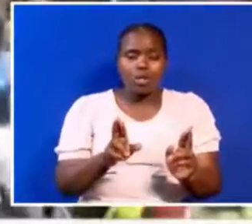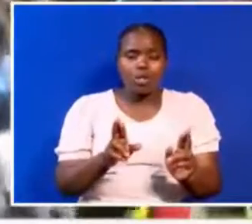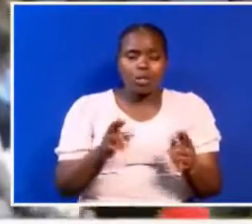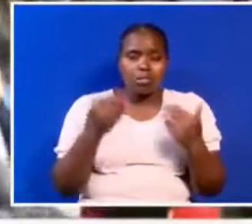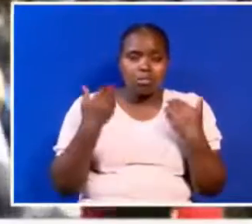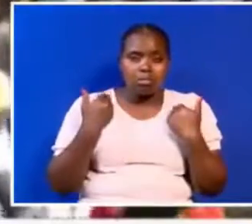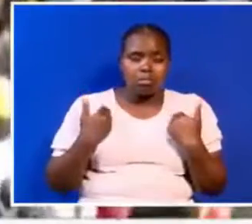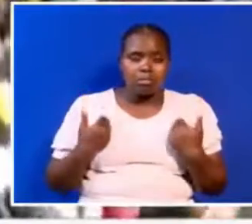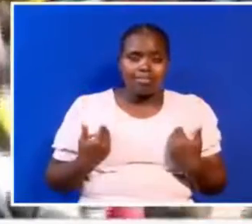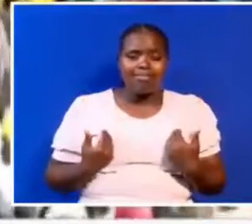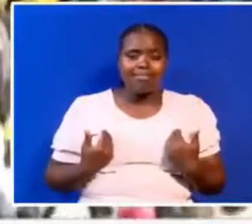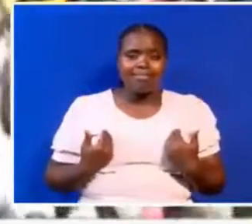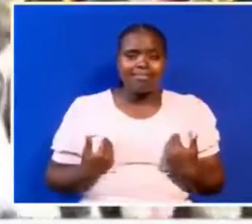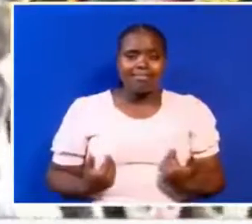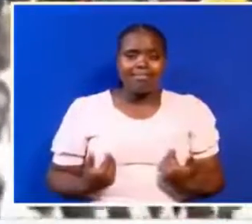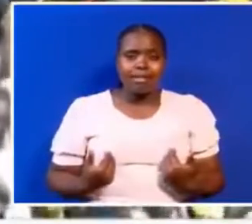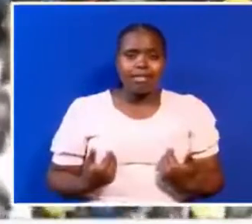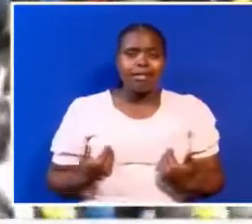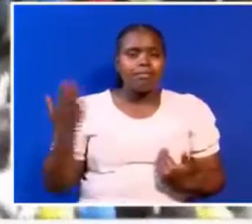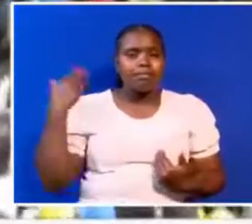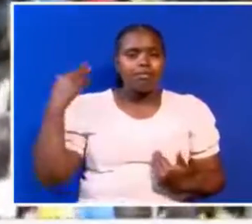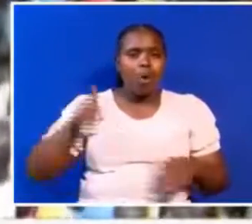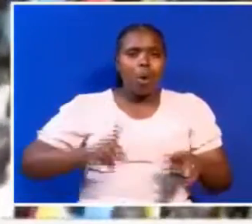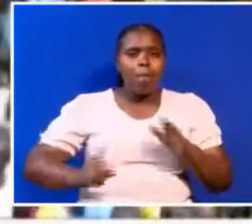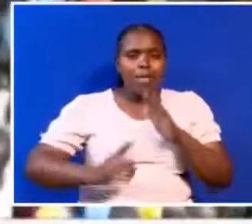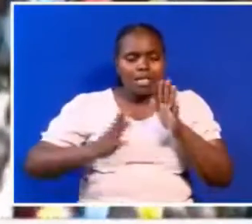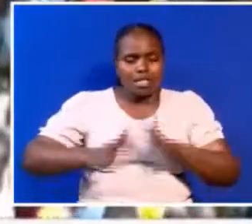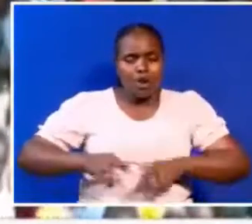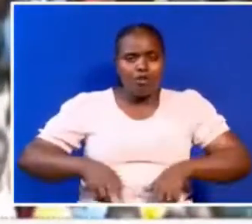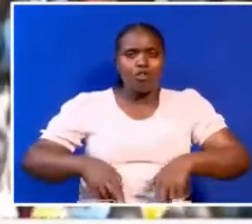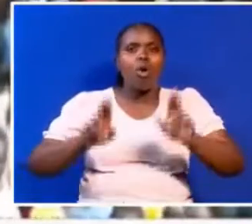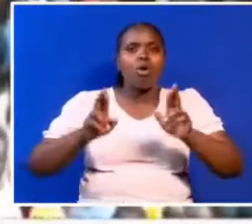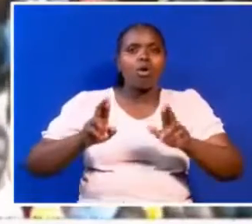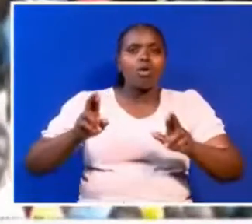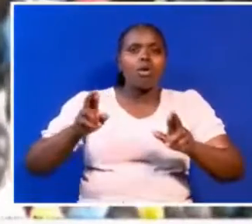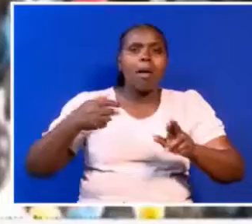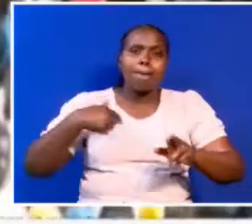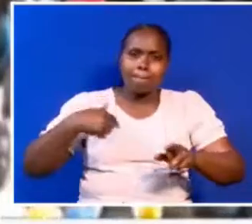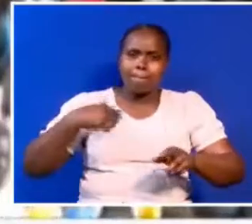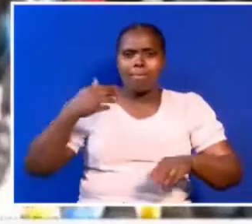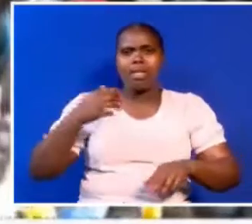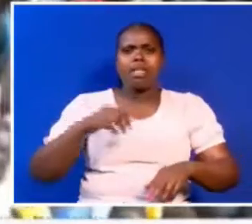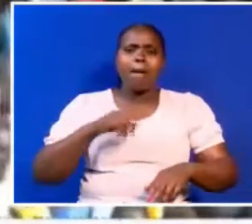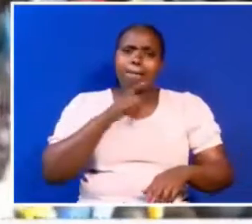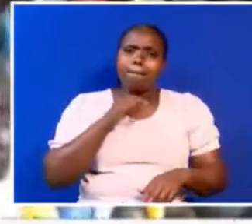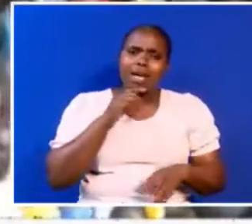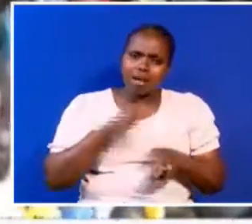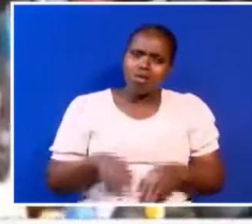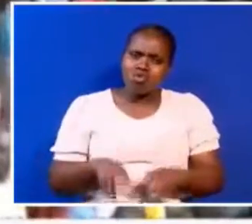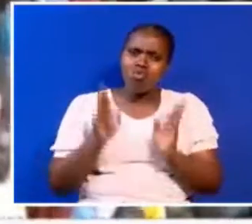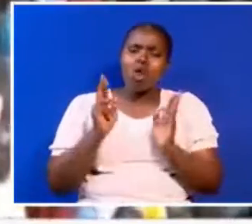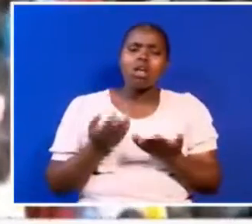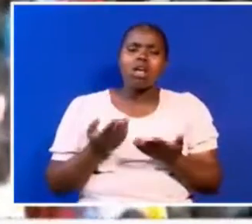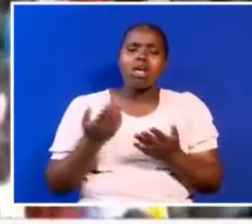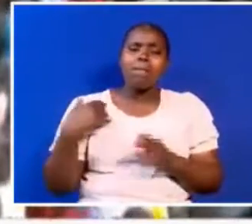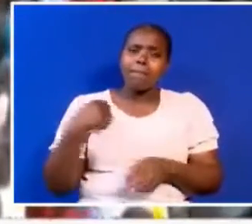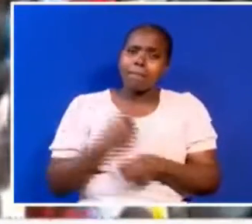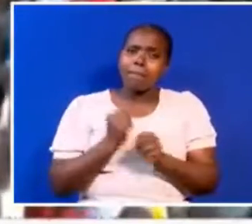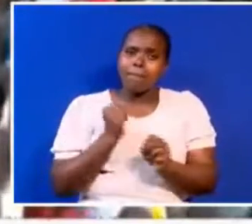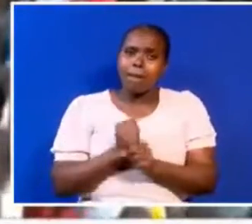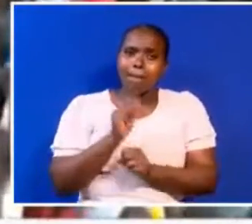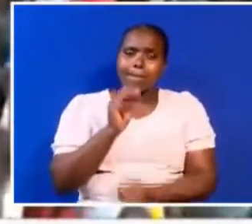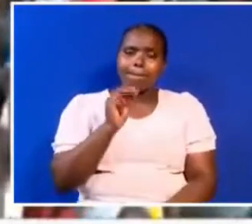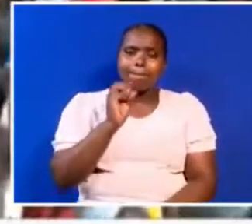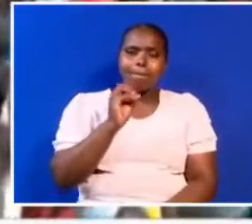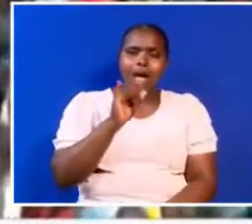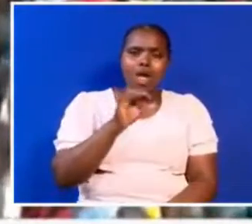mimi nilikuwa waziri wa barabara, unajua namna hiyo. Mimi ni bwana barabara, sio? Nilitengeneza ile